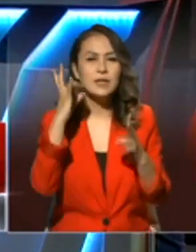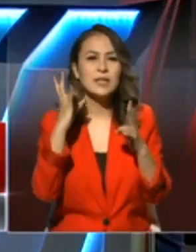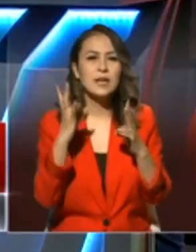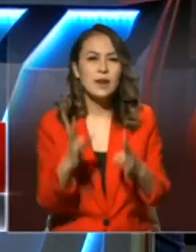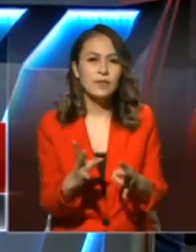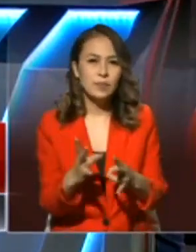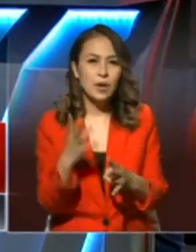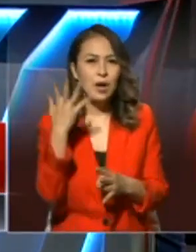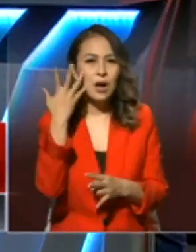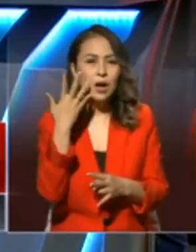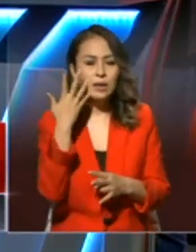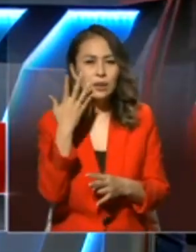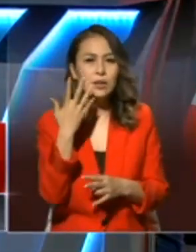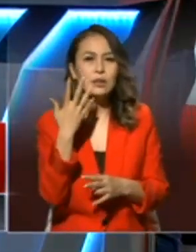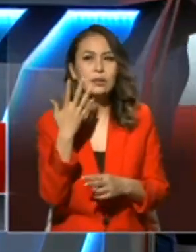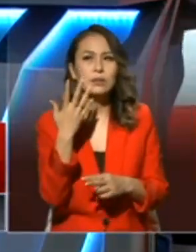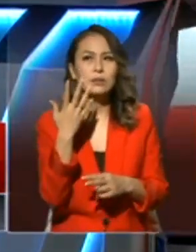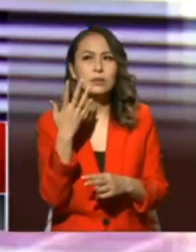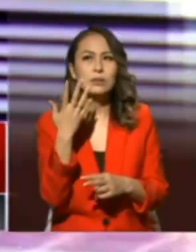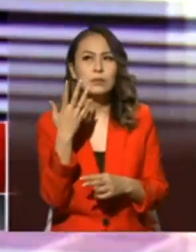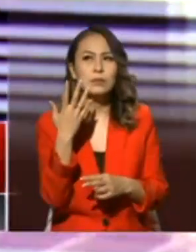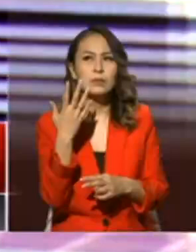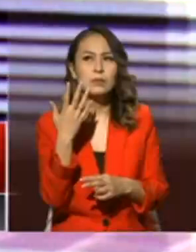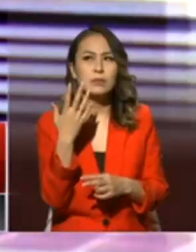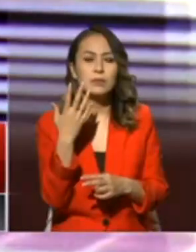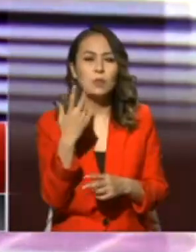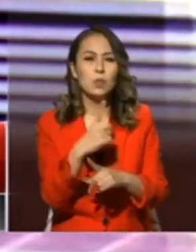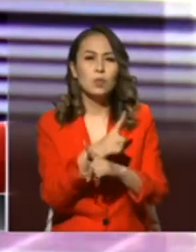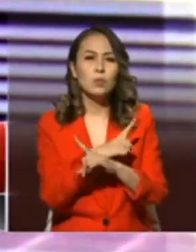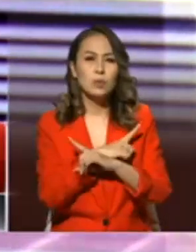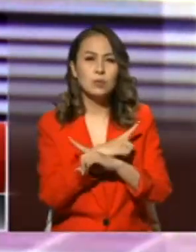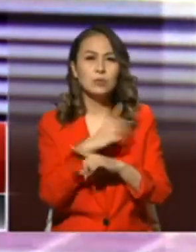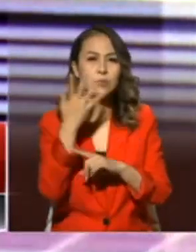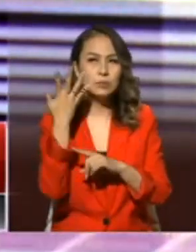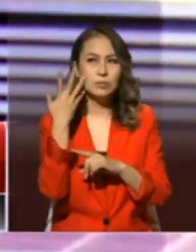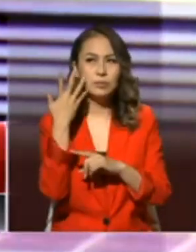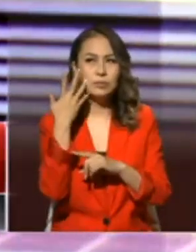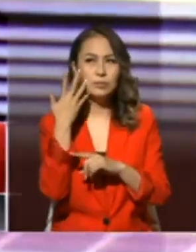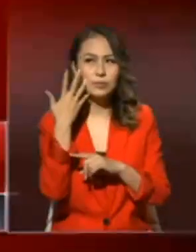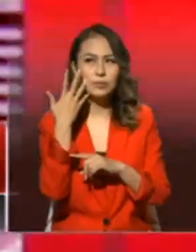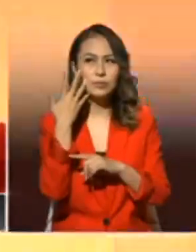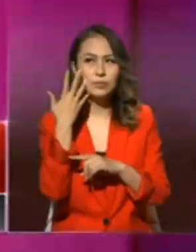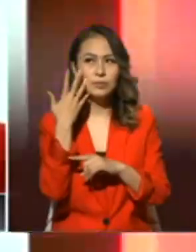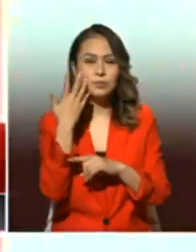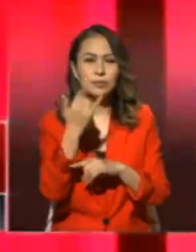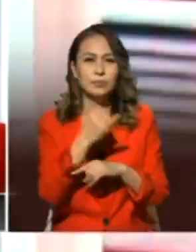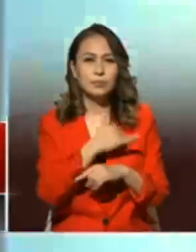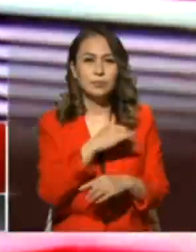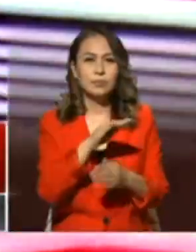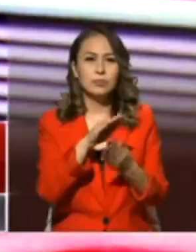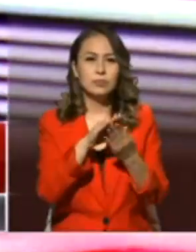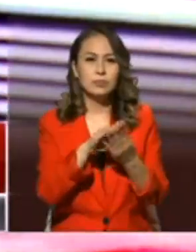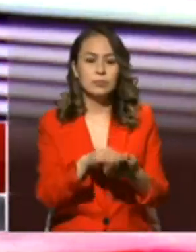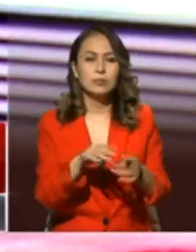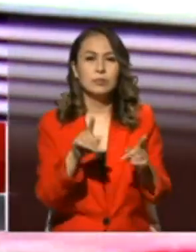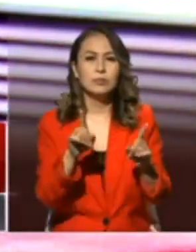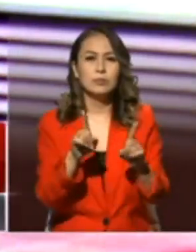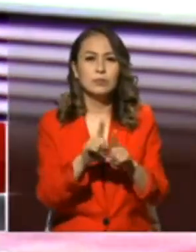ми травмасы болған, зақымдалған кезде, ми өліміне алып келген кезде, сол кезде біз мәйіттік донорға